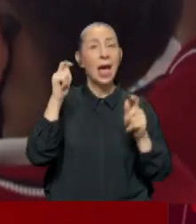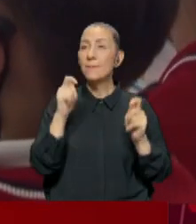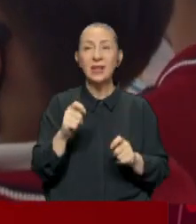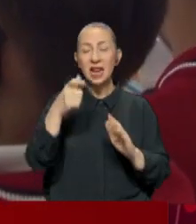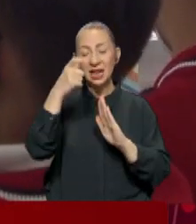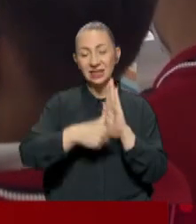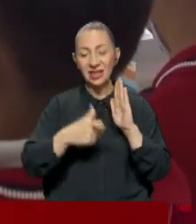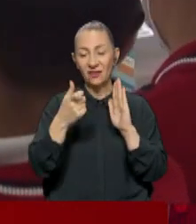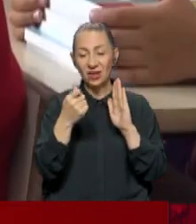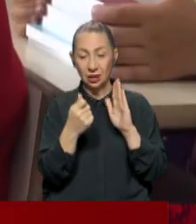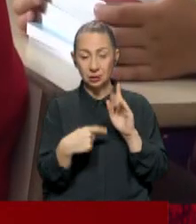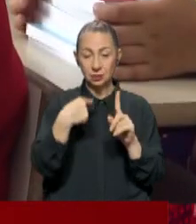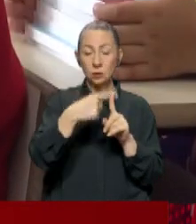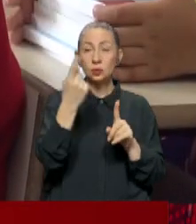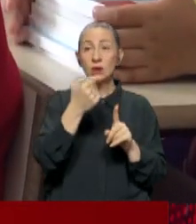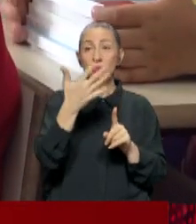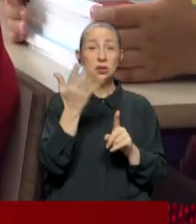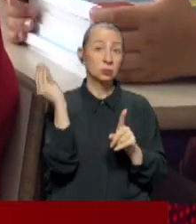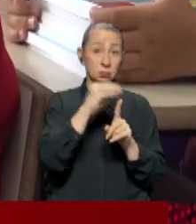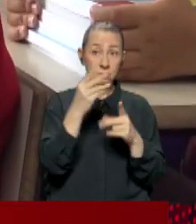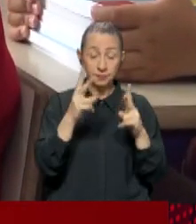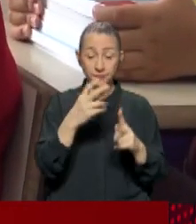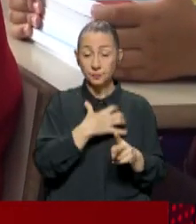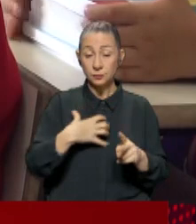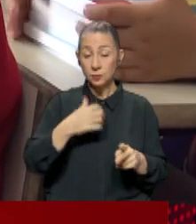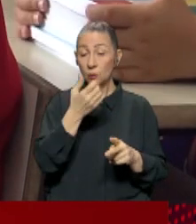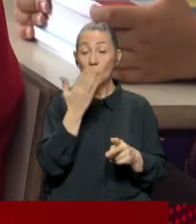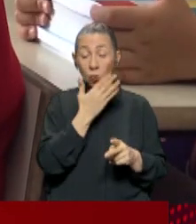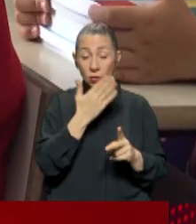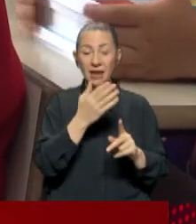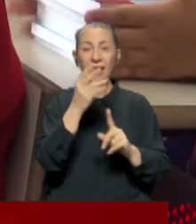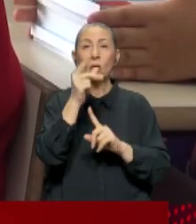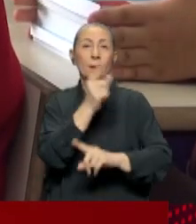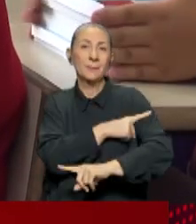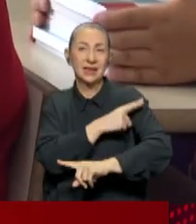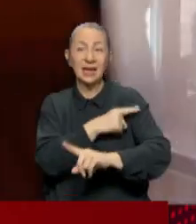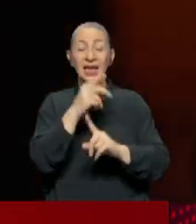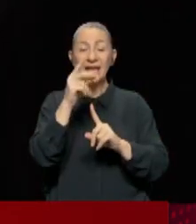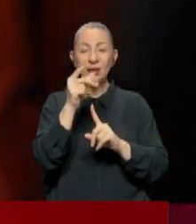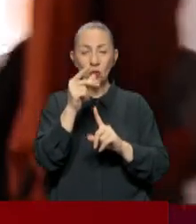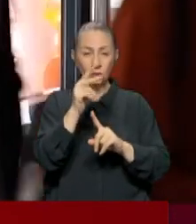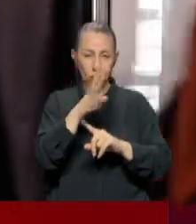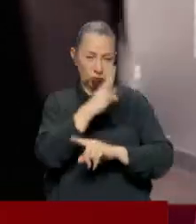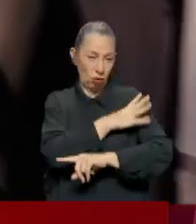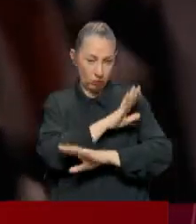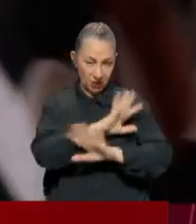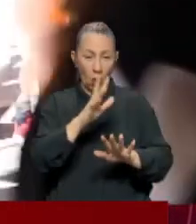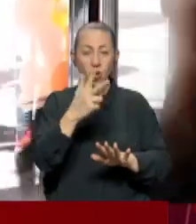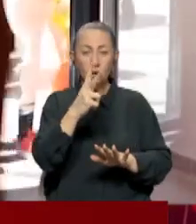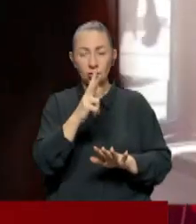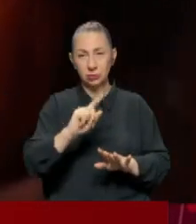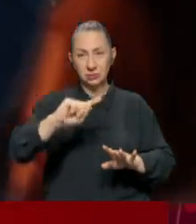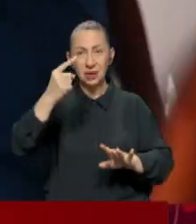uyguladıkları liste fiyatının üzerine %65 koyabilirler. Anaokulundan ilkokul 1'e İlkokuldan yani ortaokula